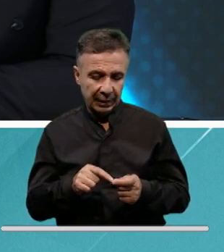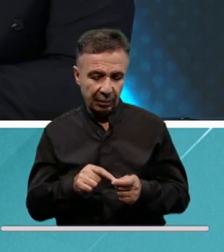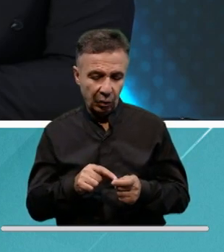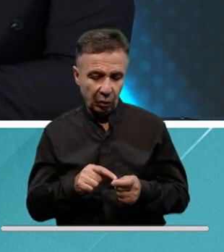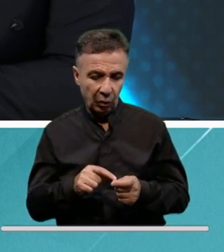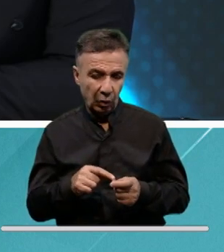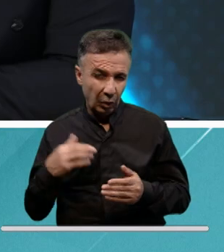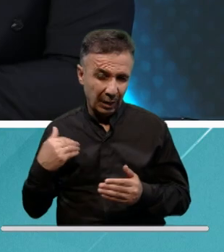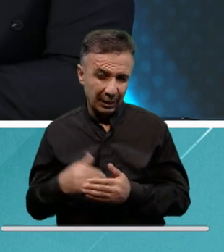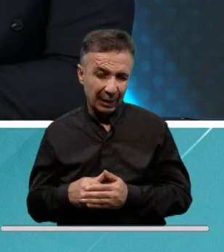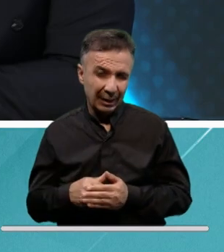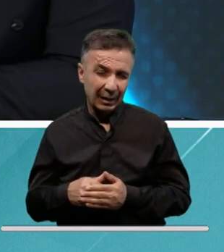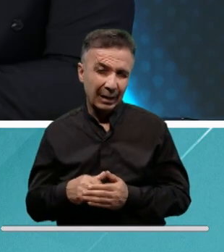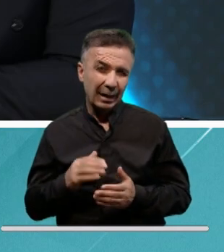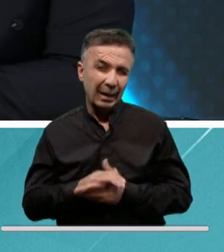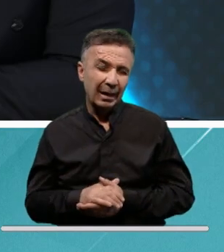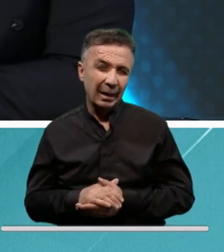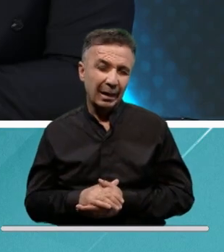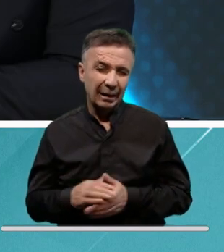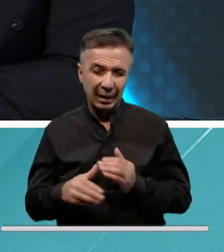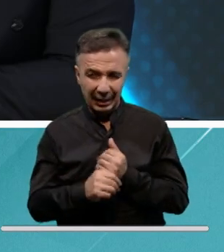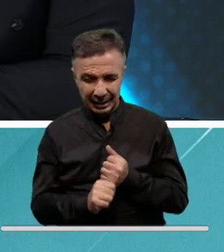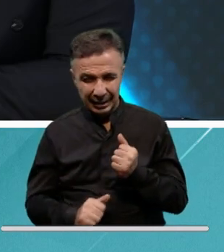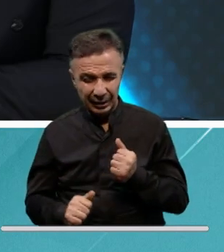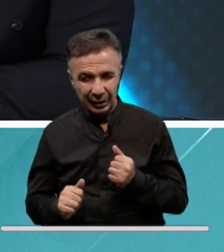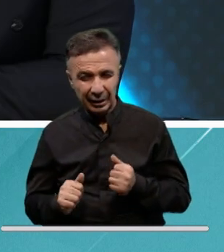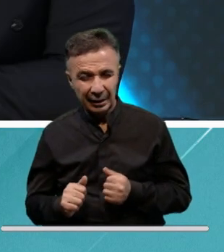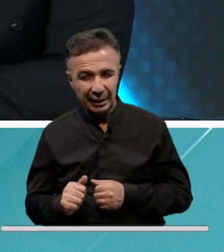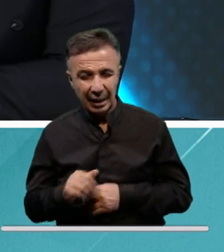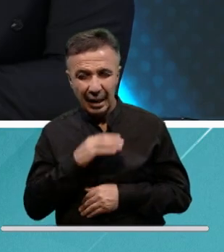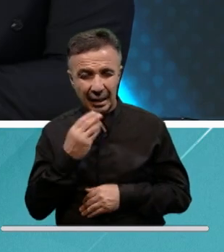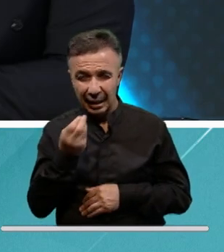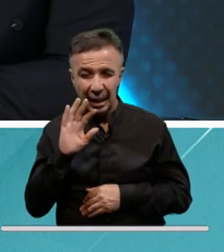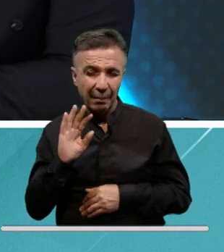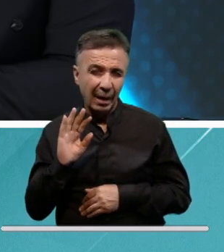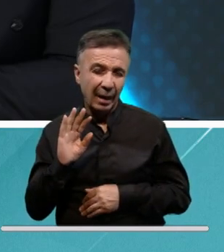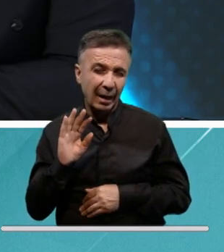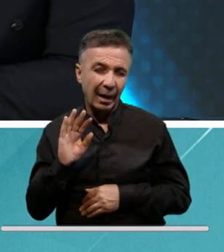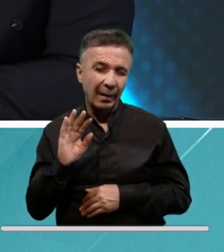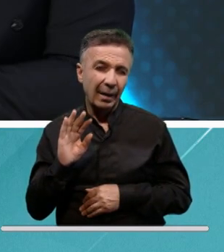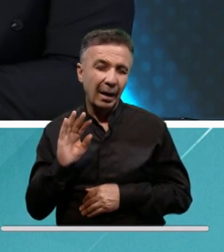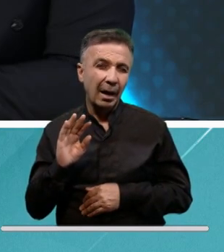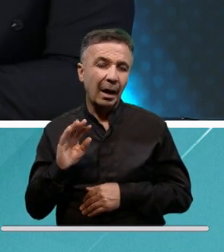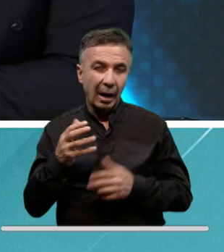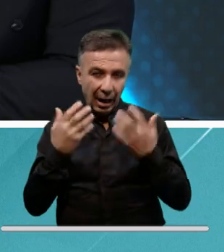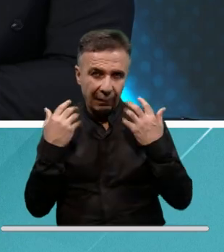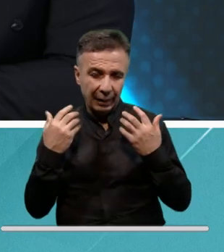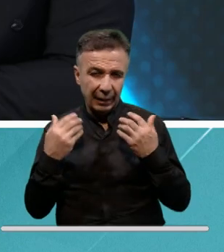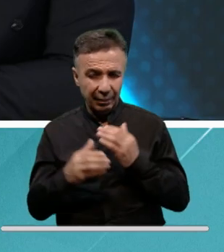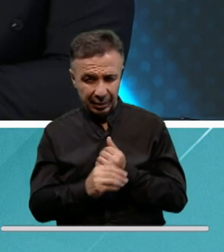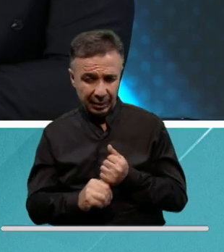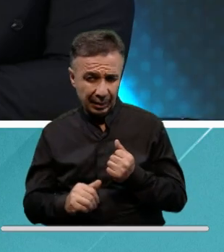Eee necaset insan dışkısı veya Et yemeyen hayvanların dışkısı gibi bunlar da Eee